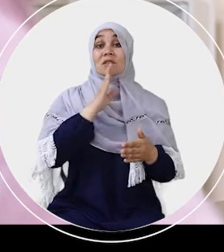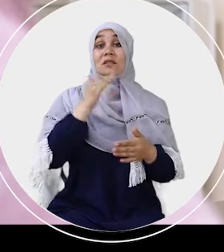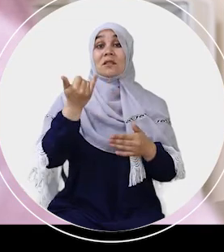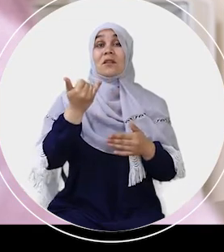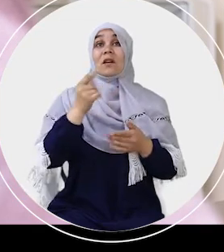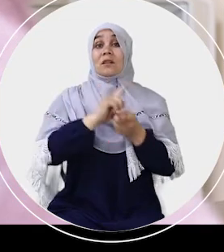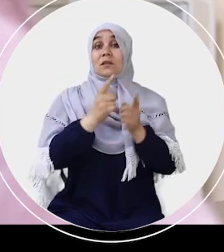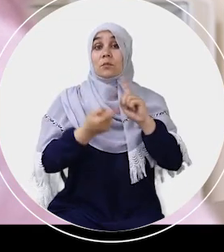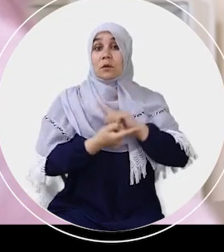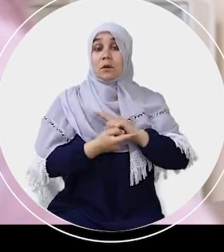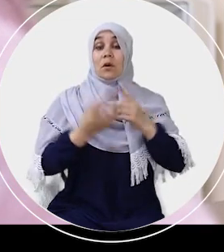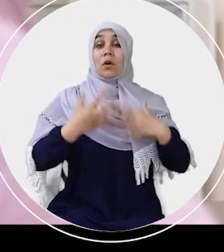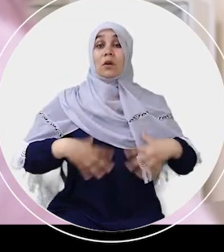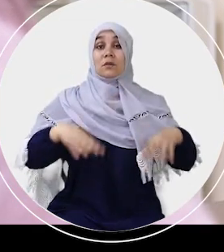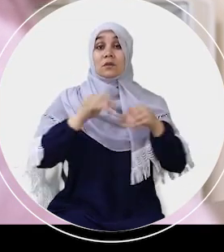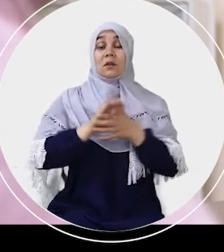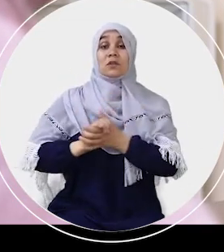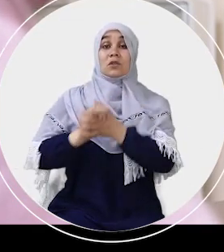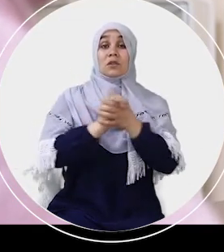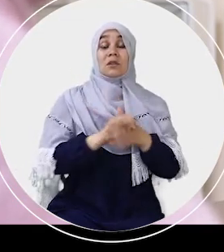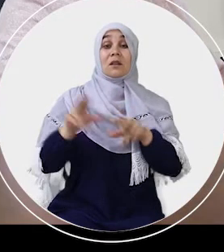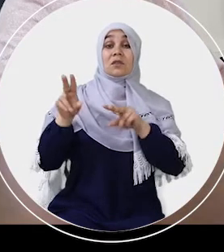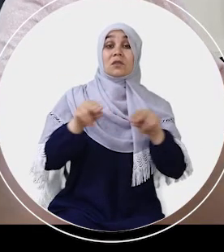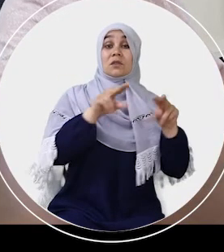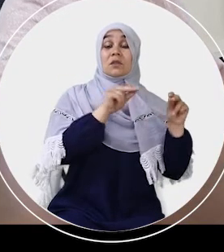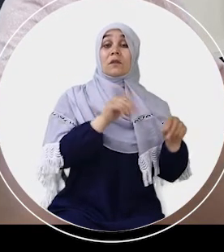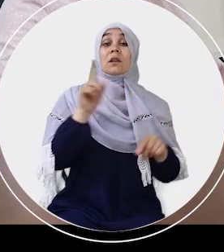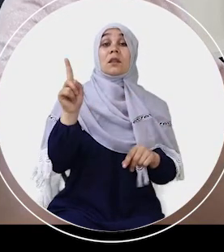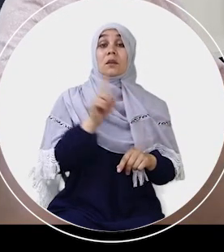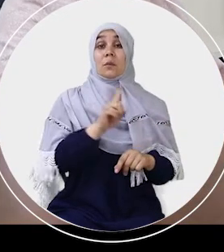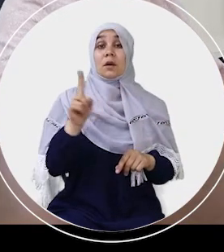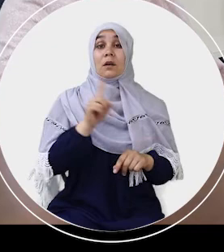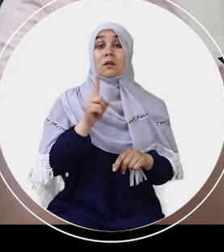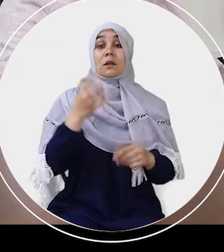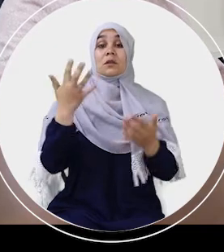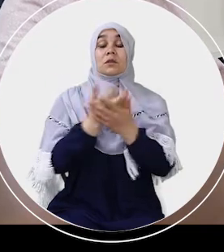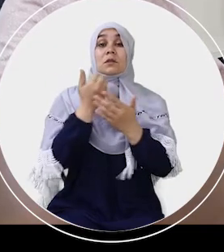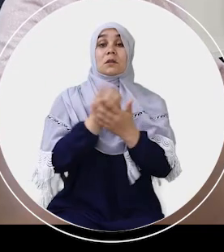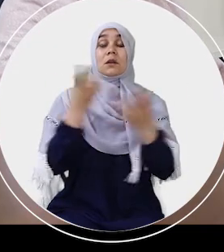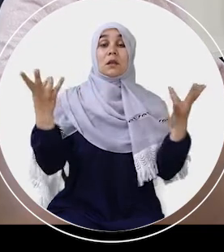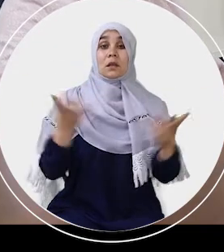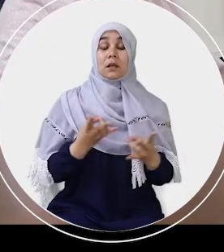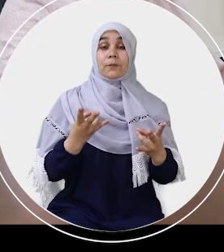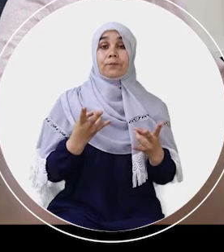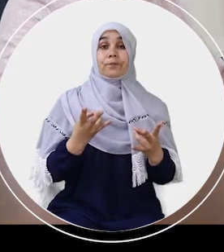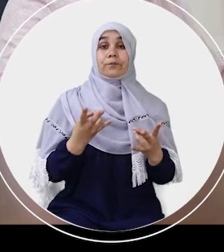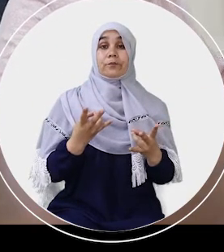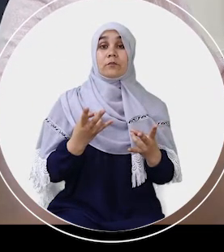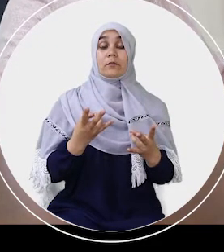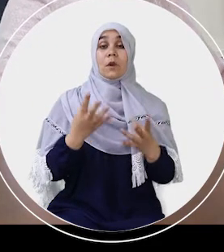islohoti, oilaviy tinchlik, totuvlikda nimalarni amalga oshirish kerak